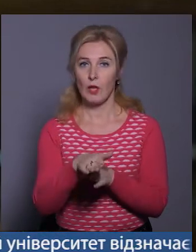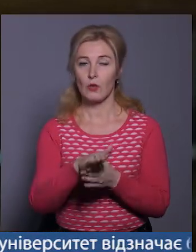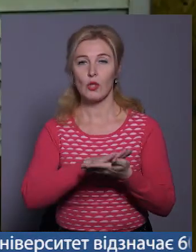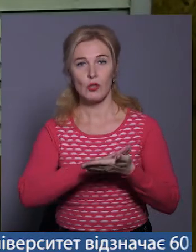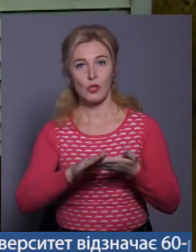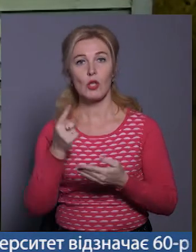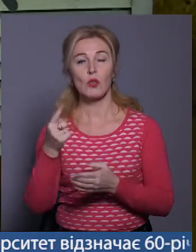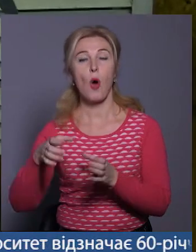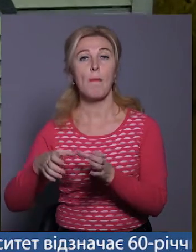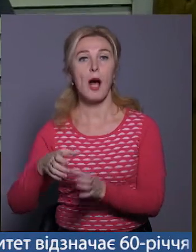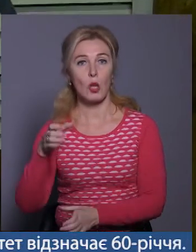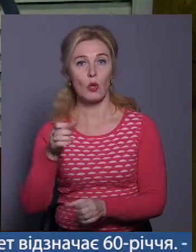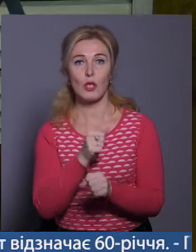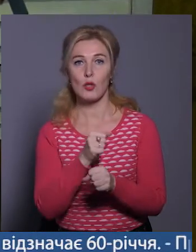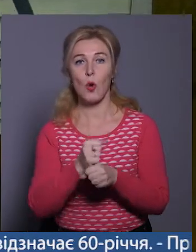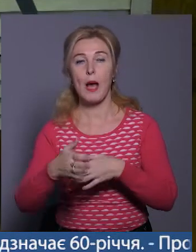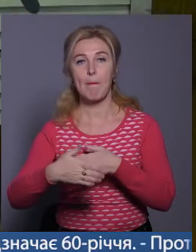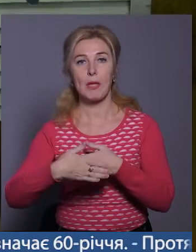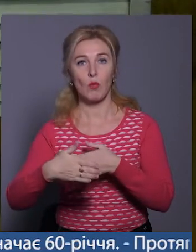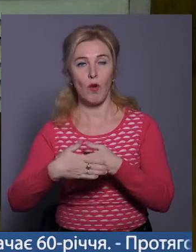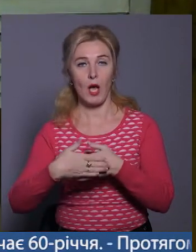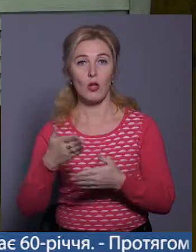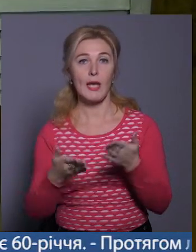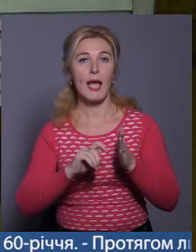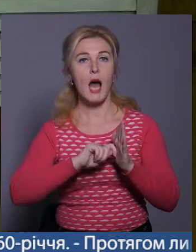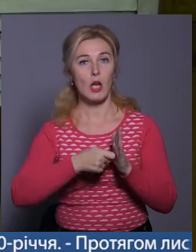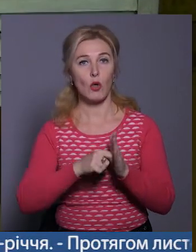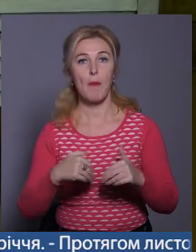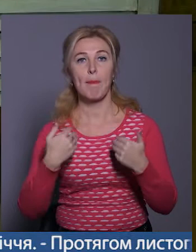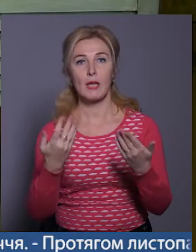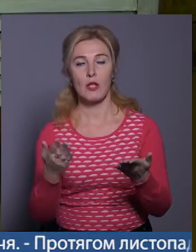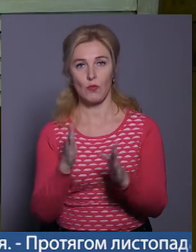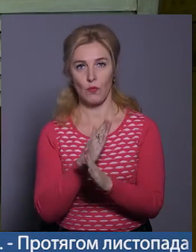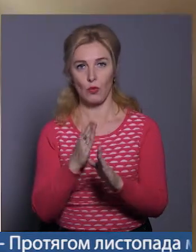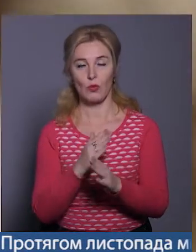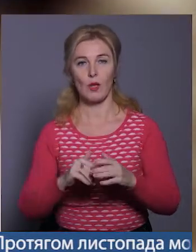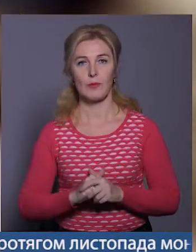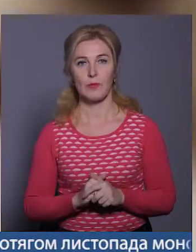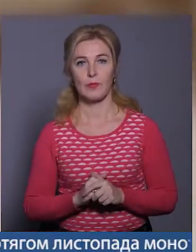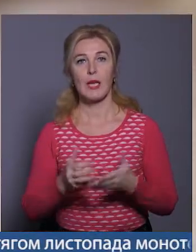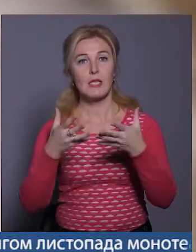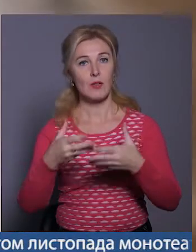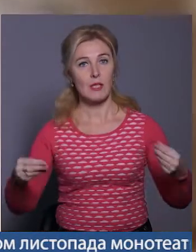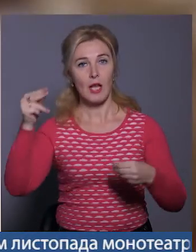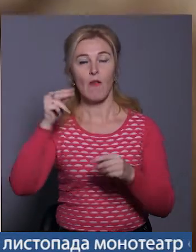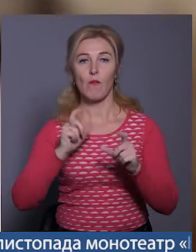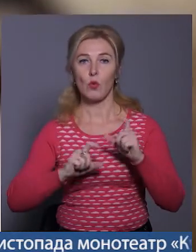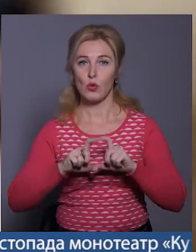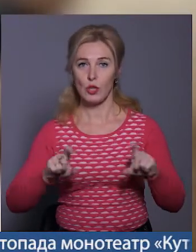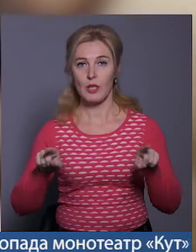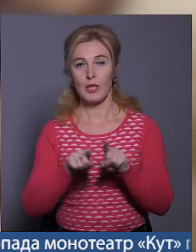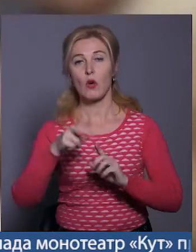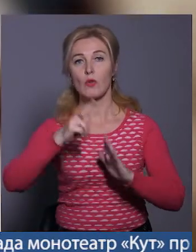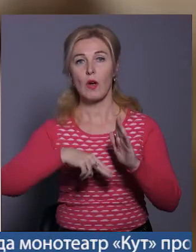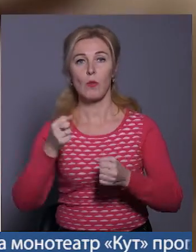балону, зроблена піддувайло, яке регулюється подачу воздуха при горінні. З весни в училищі також фарбують